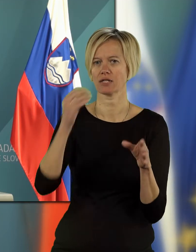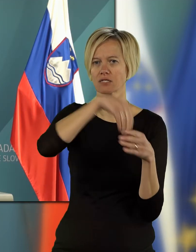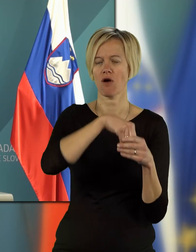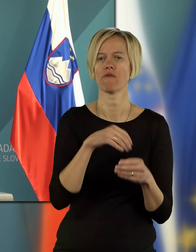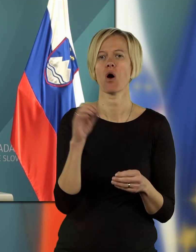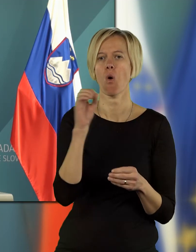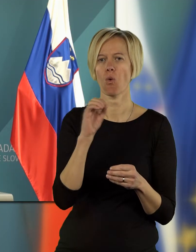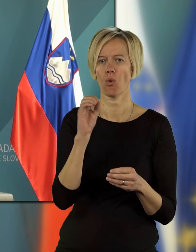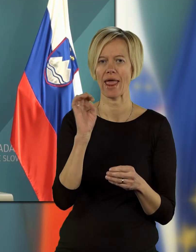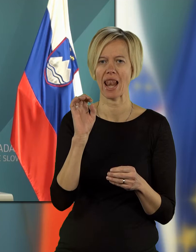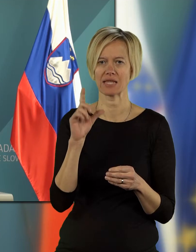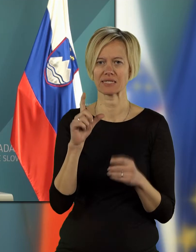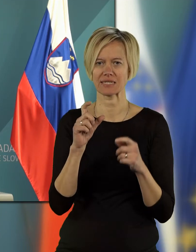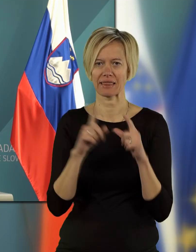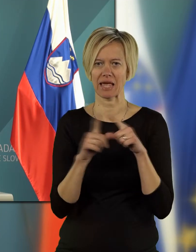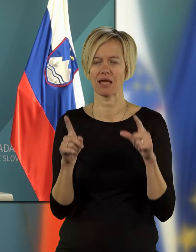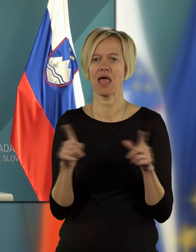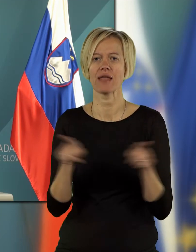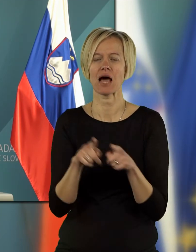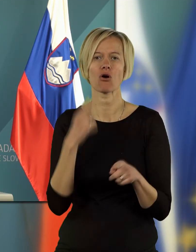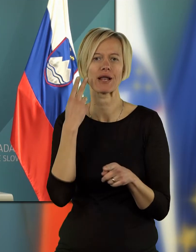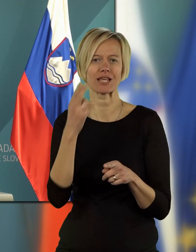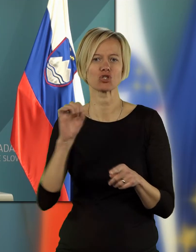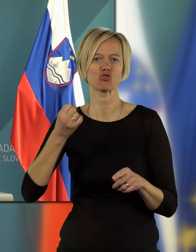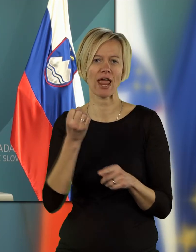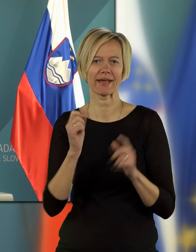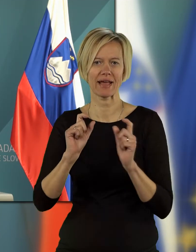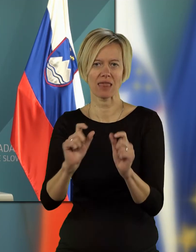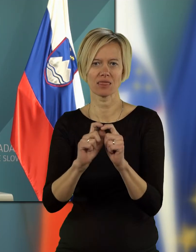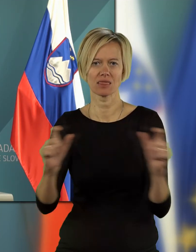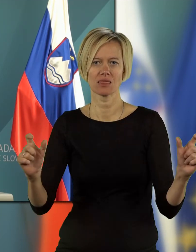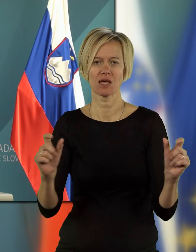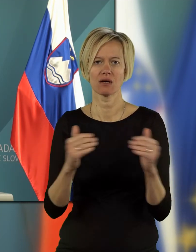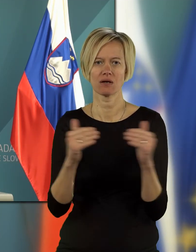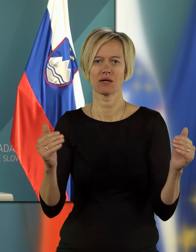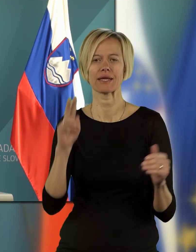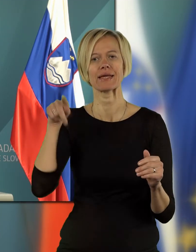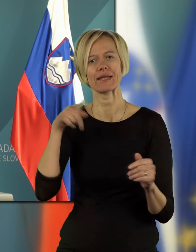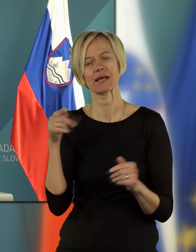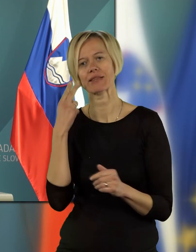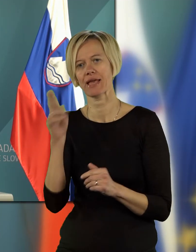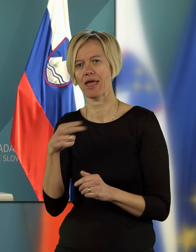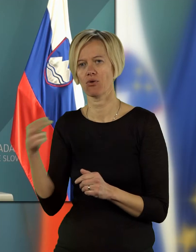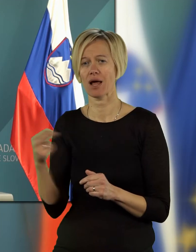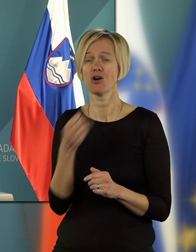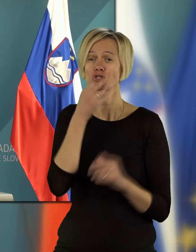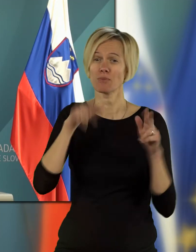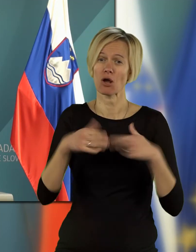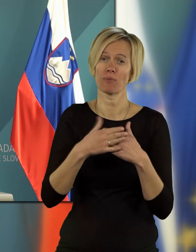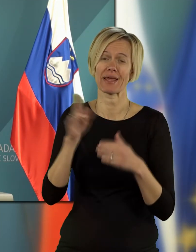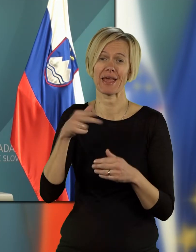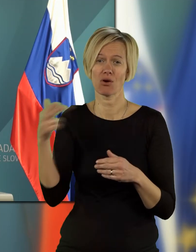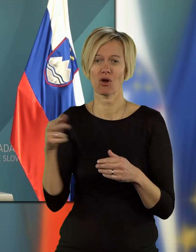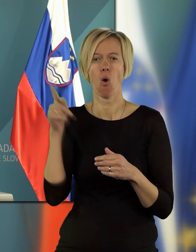njihovo članstvo v OECD, enako glede Schengena in enako glede evra. Čeprav pri evru